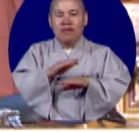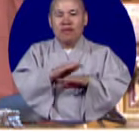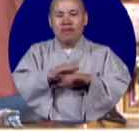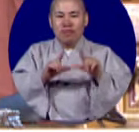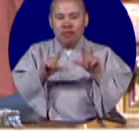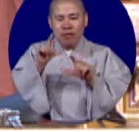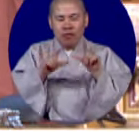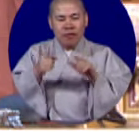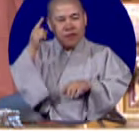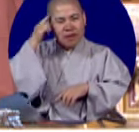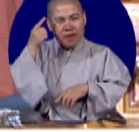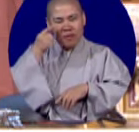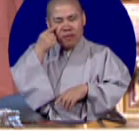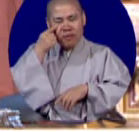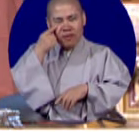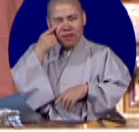해보세요.